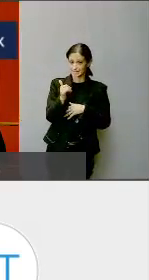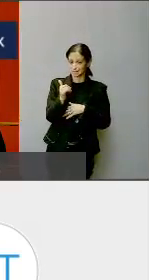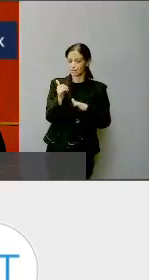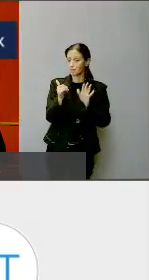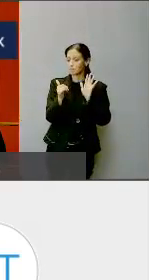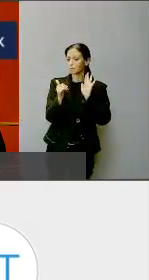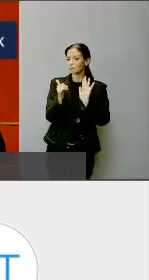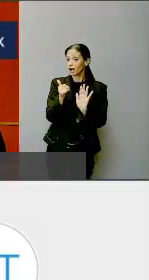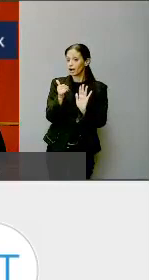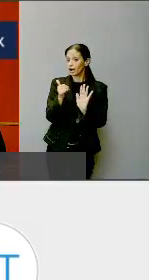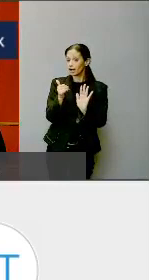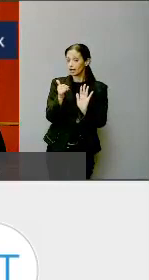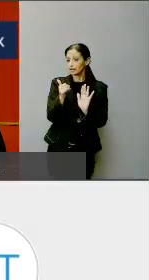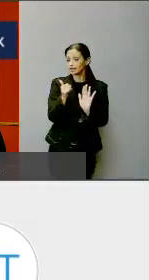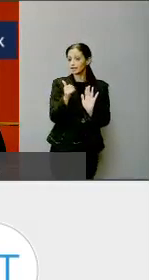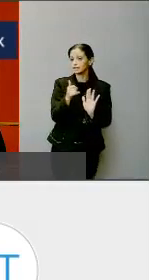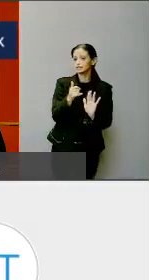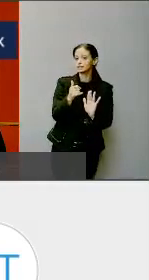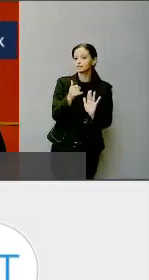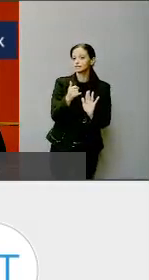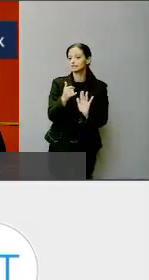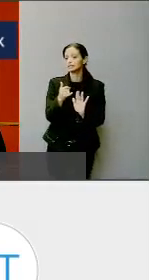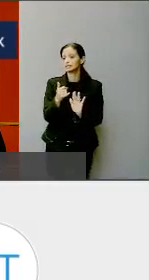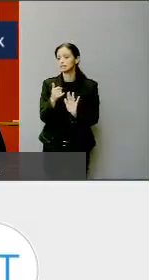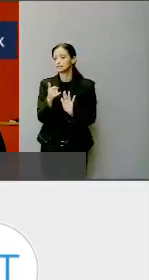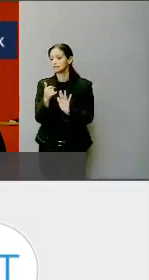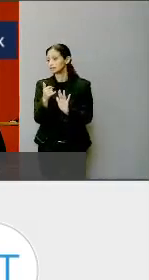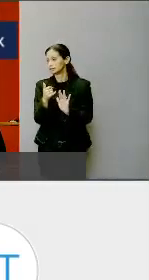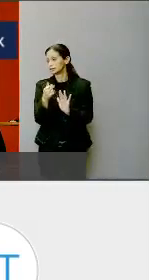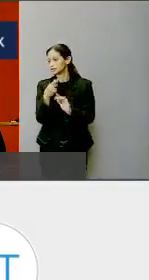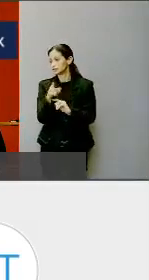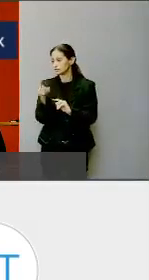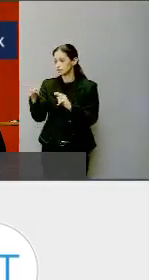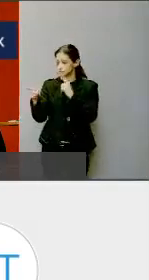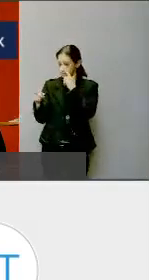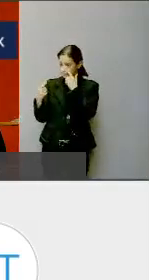solo che la parola a rifiuta lei